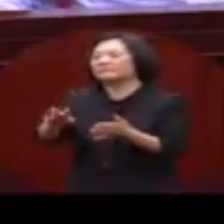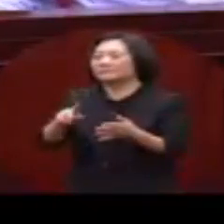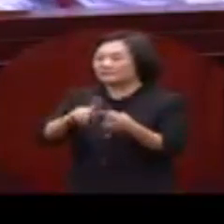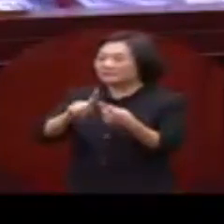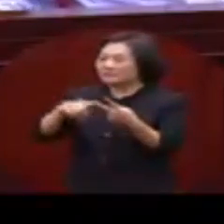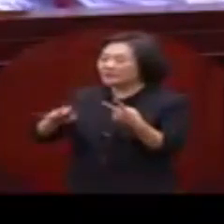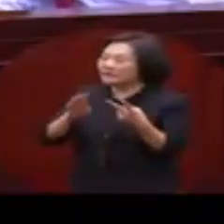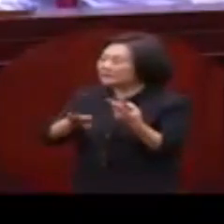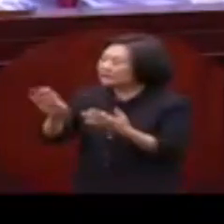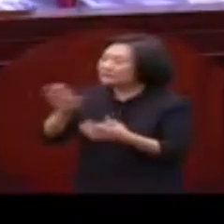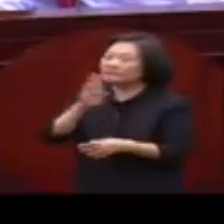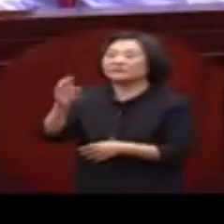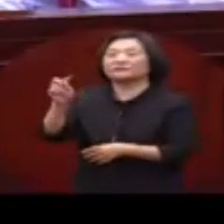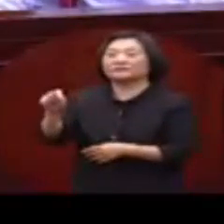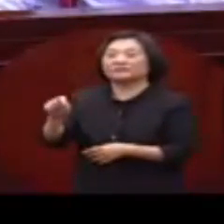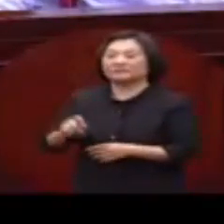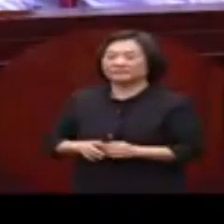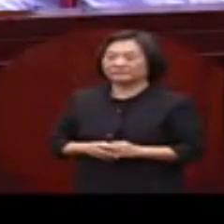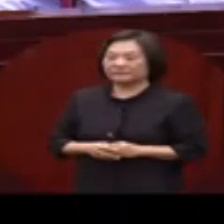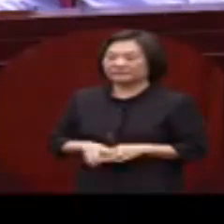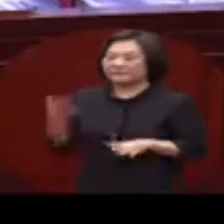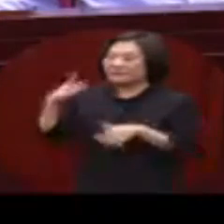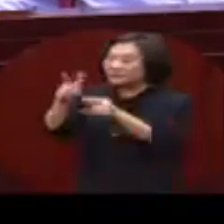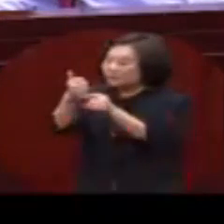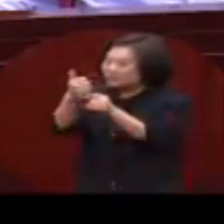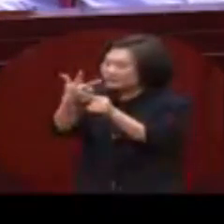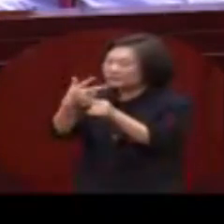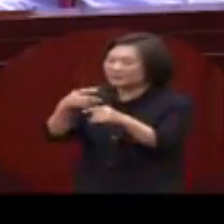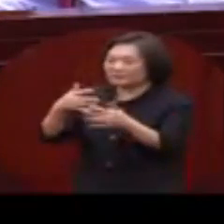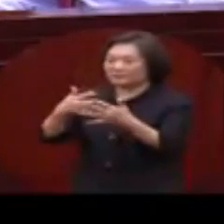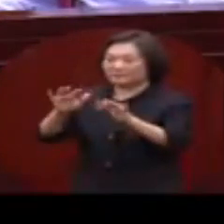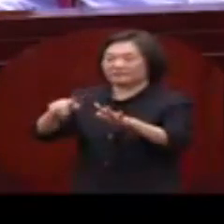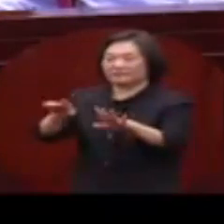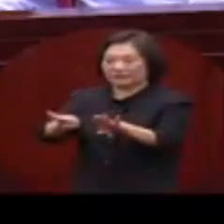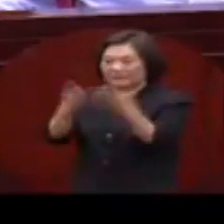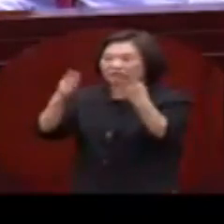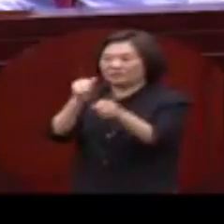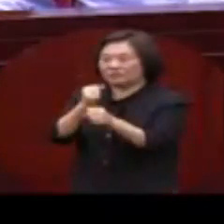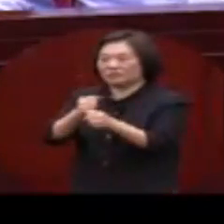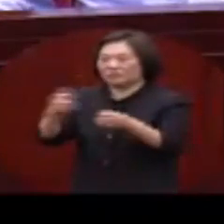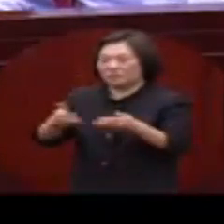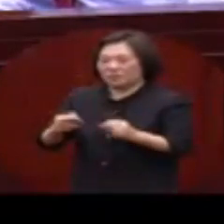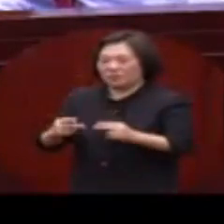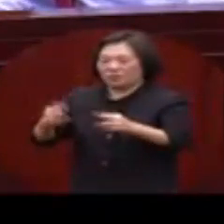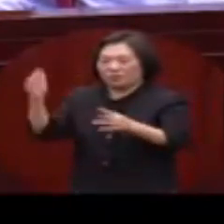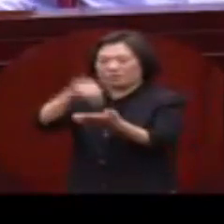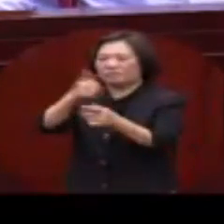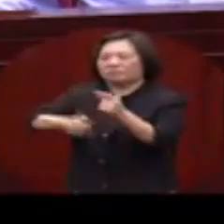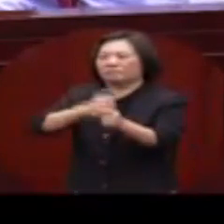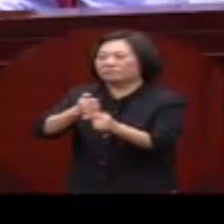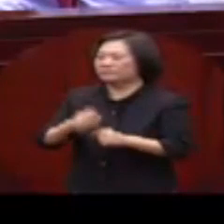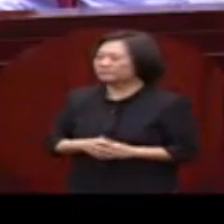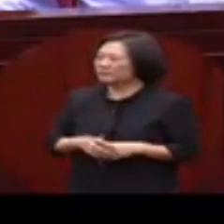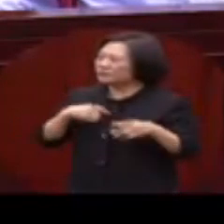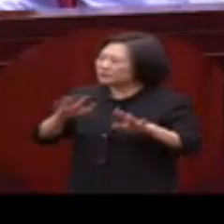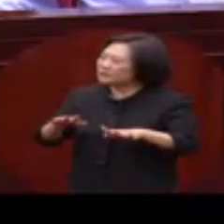个是EOD， 那 E 是 Education。民国57年台湾开始9年国民义务教育，到今年超过50年了。所以要跟大家